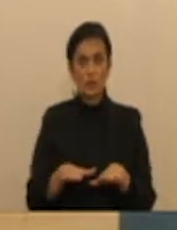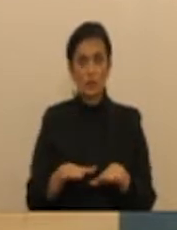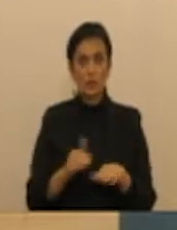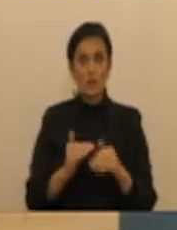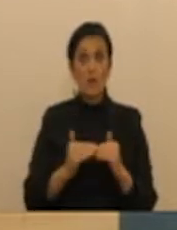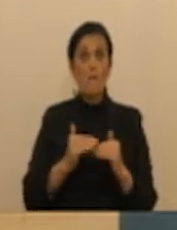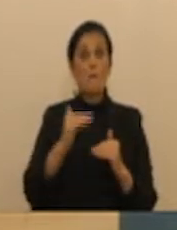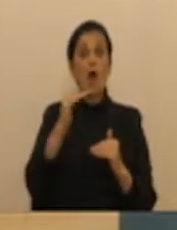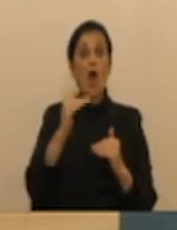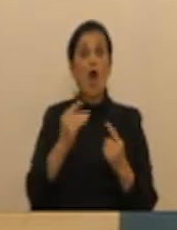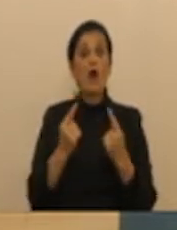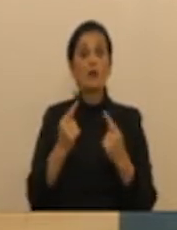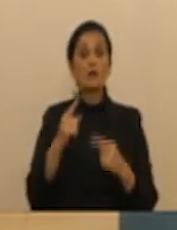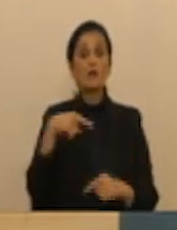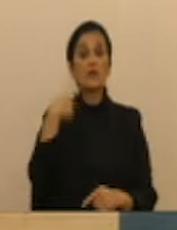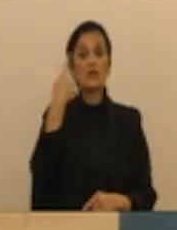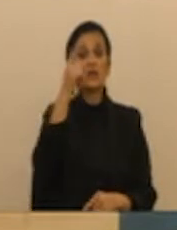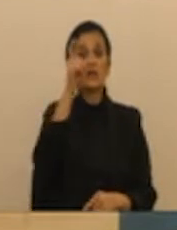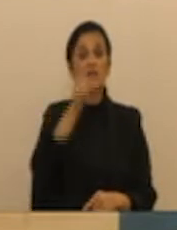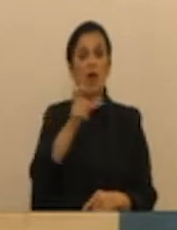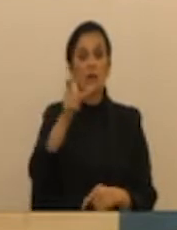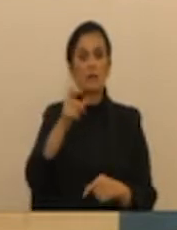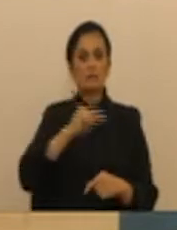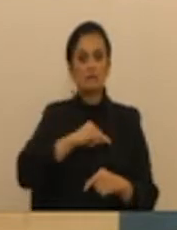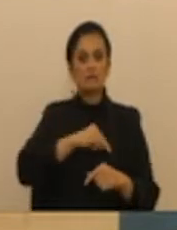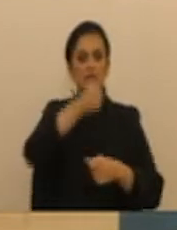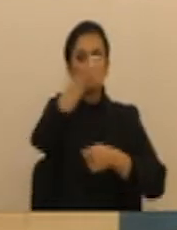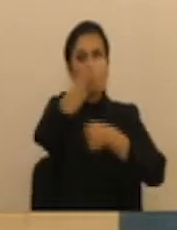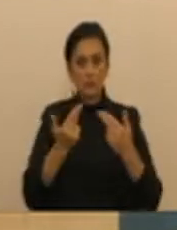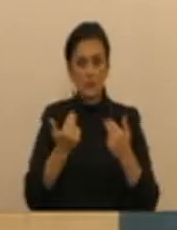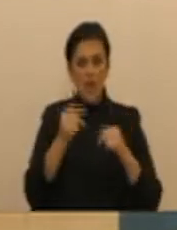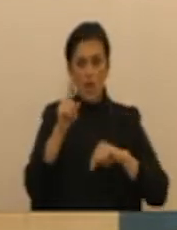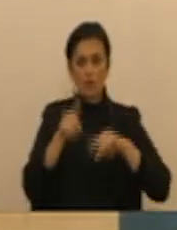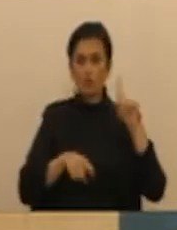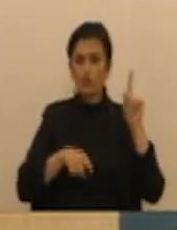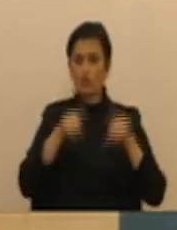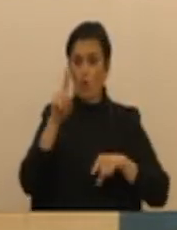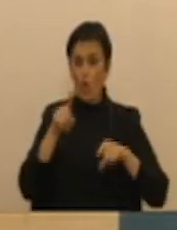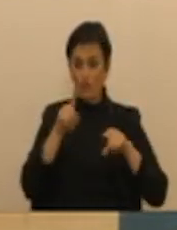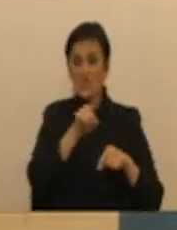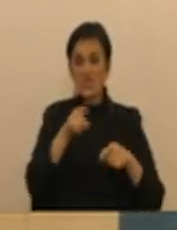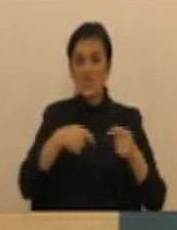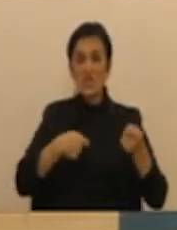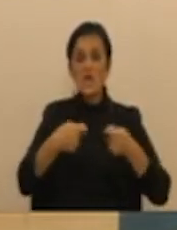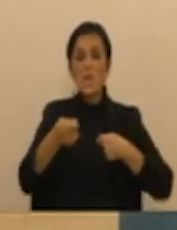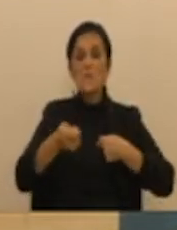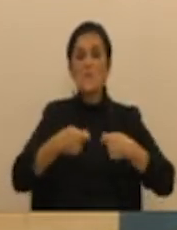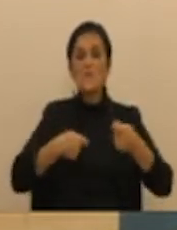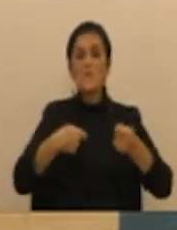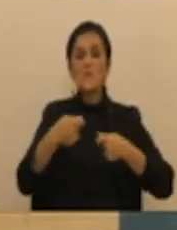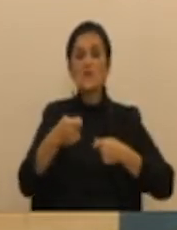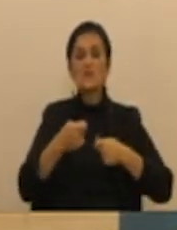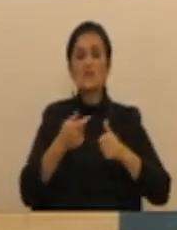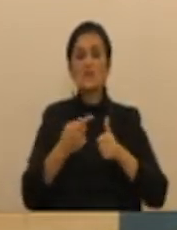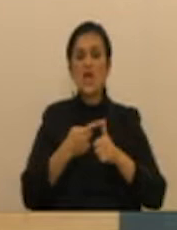მაღალ თანამდებებზე დანიშნეს. და ზოგიერთს კი